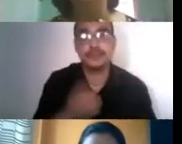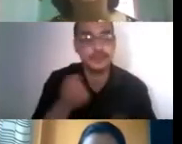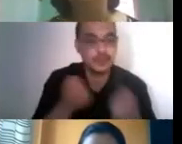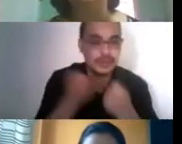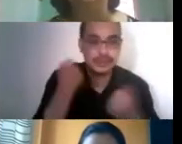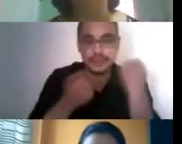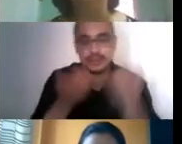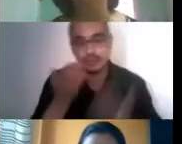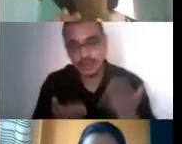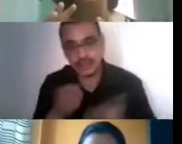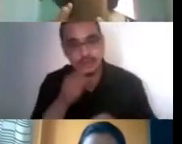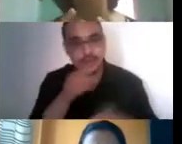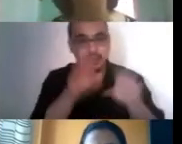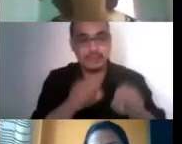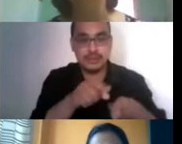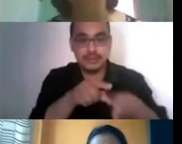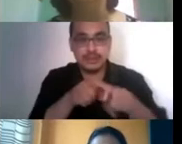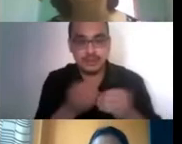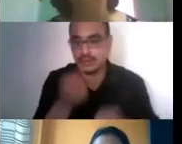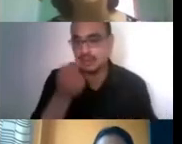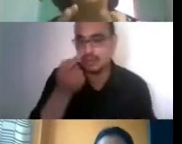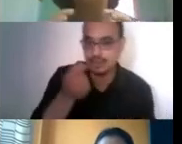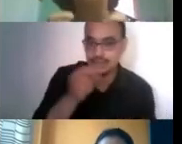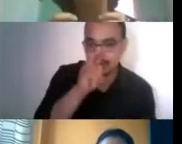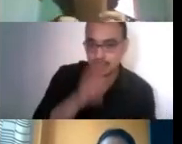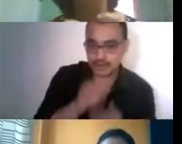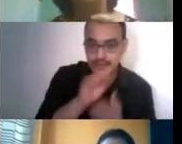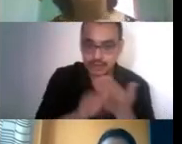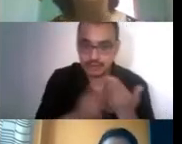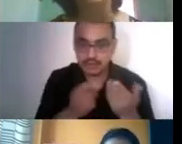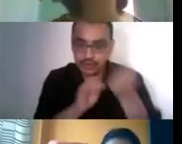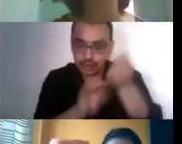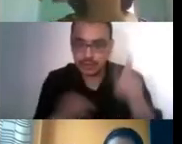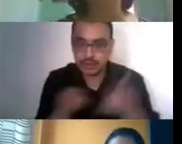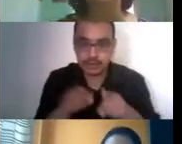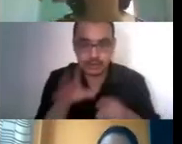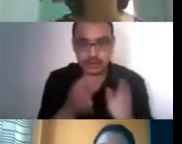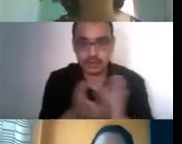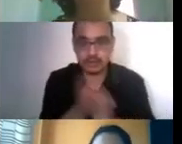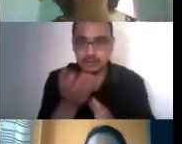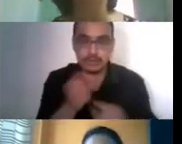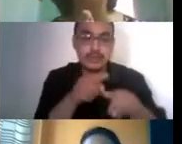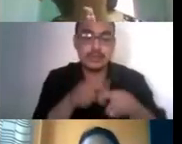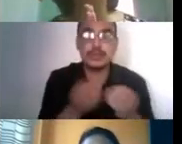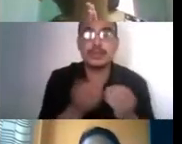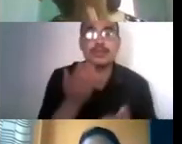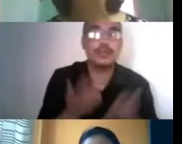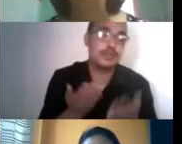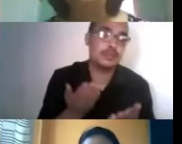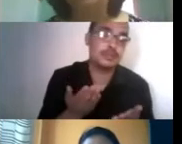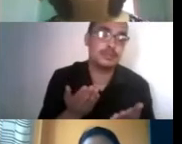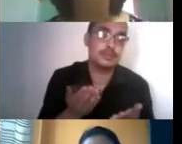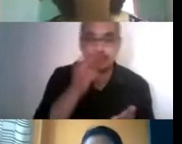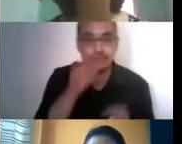अथवा उसलाई क्याप्चर गर्ने होला, उसको आर्थिक स्थितिहरू, आर्थिक स्रोतहरूलाई सबै आफ्नो कब्जामा राख्ने होला, अथवा